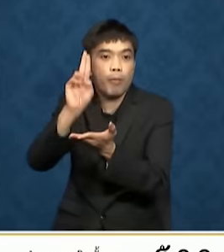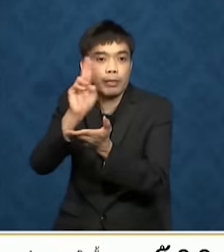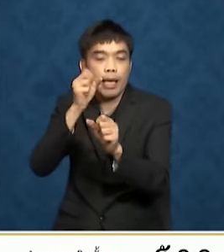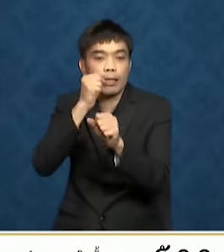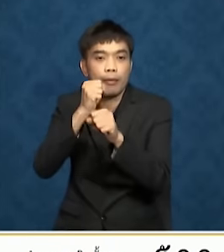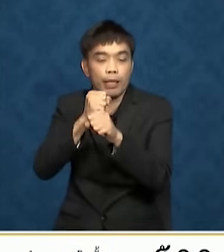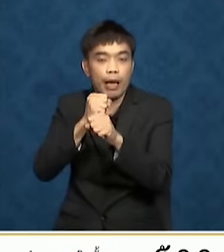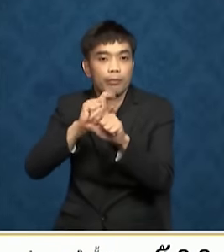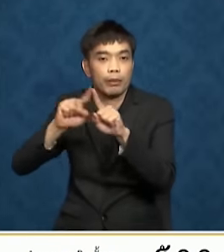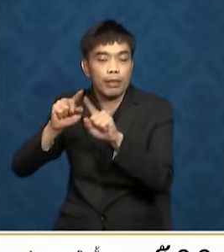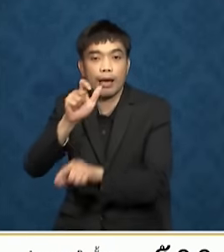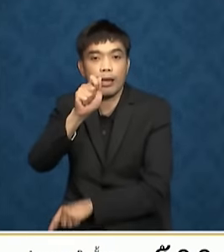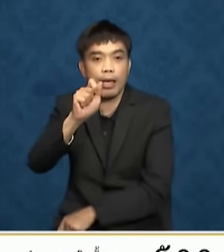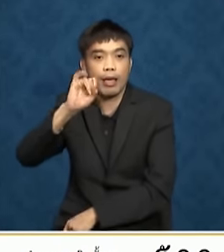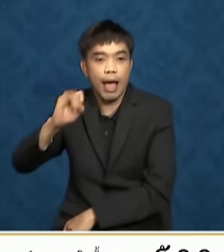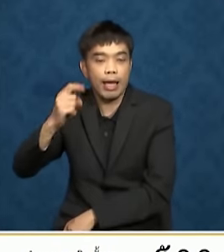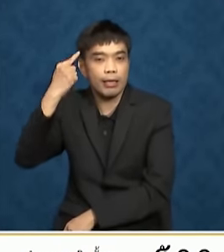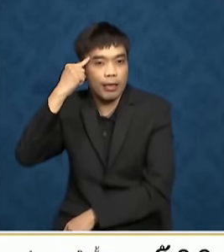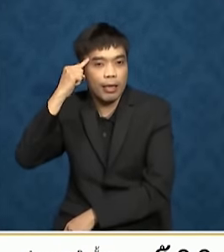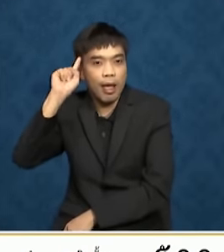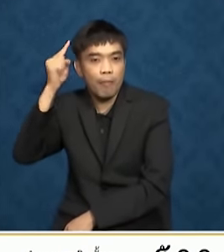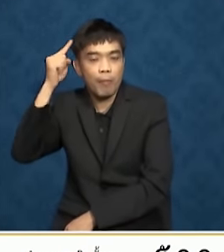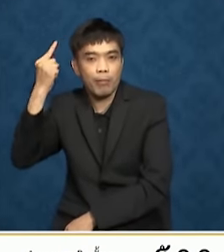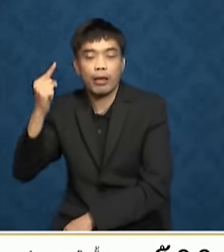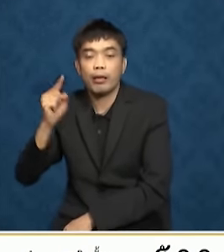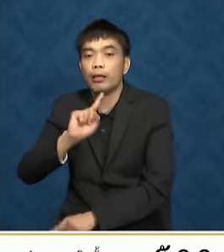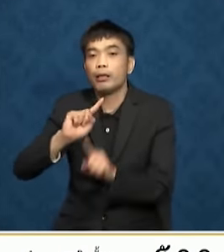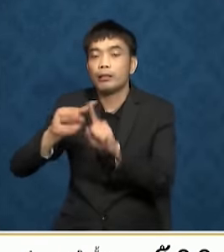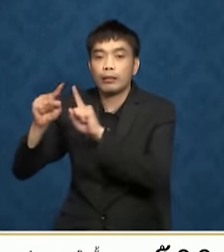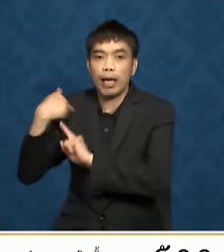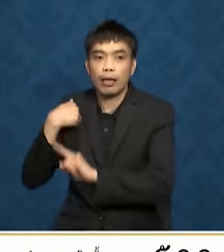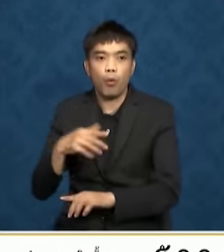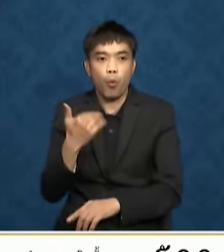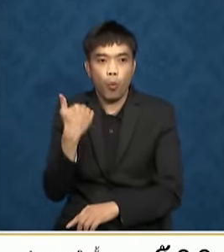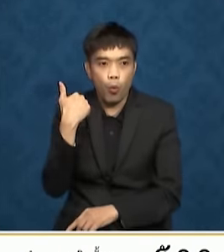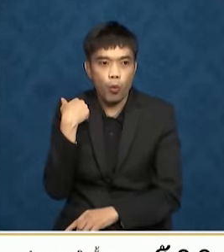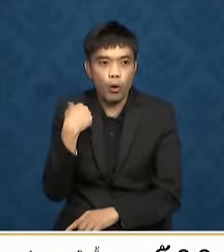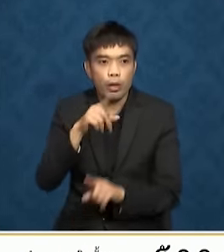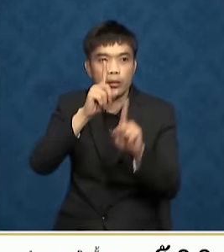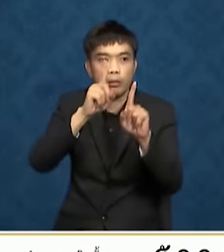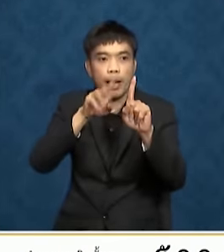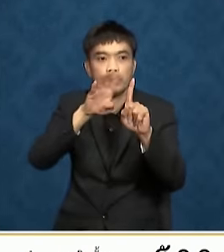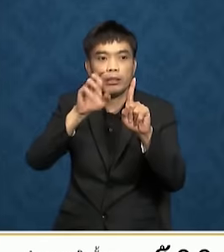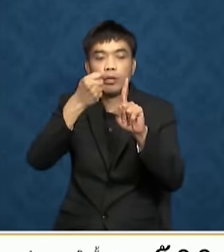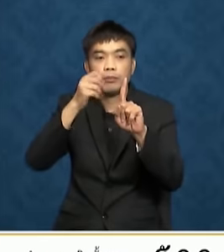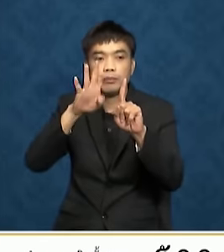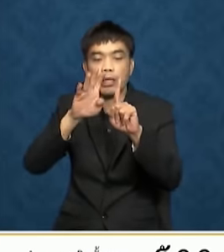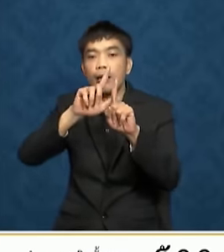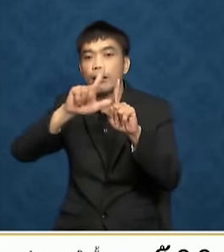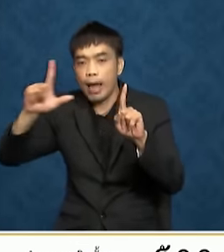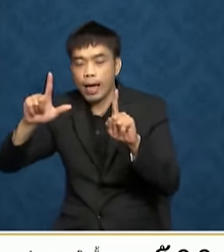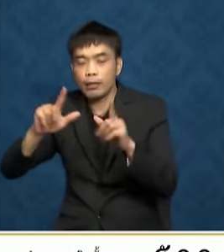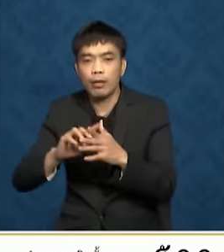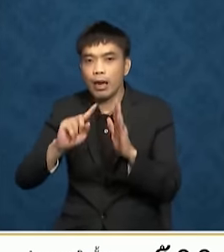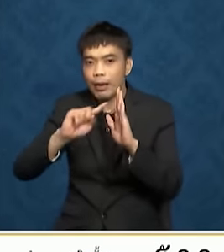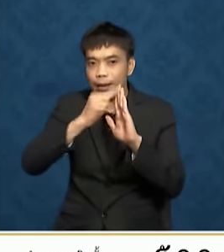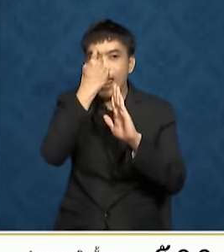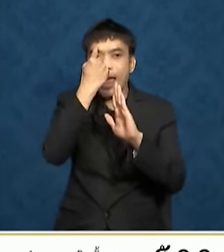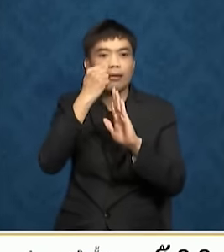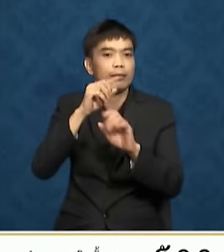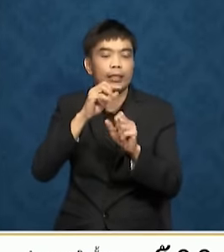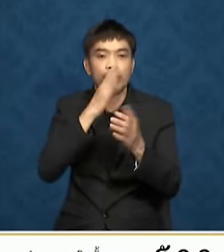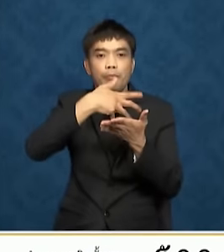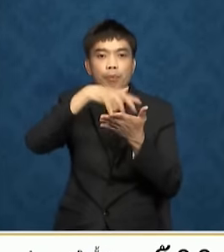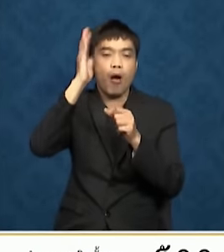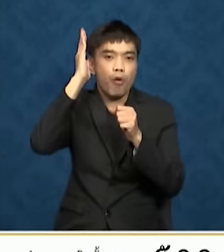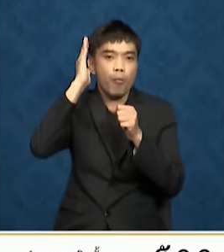ว่า AIปัญญาประดิษฐ์ในประเทศไทย 1,4ล้านบาทครับตรงกับที่สสชายได้พูดไปเมื่อวันแรกตอนนี้ผมไป